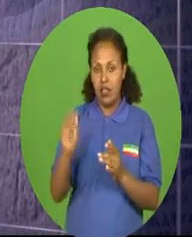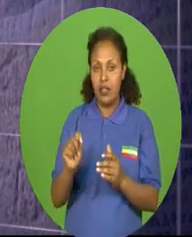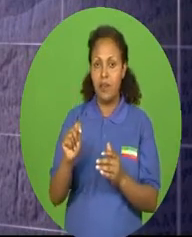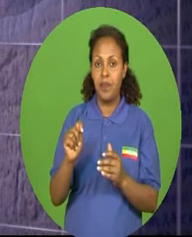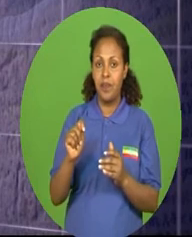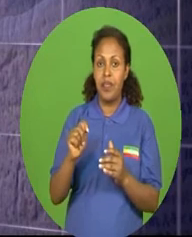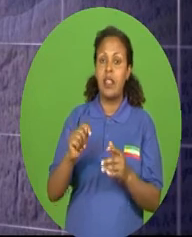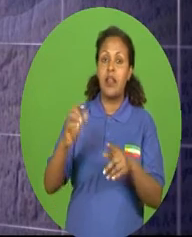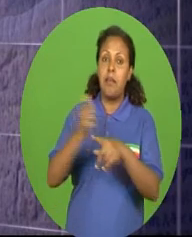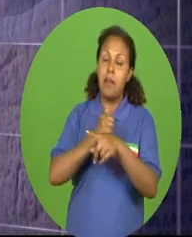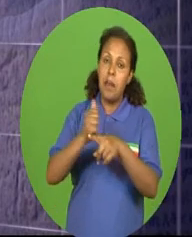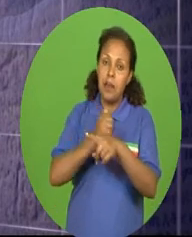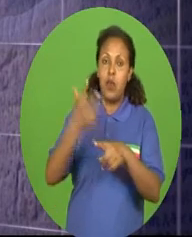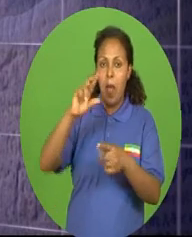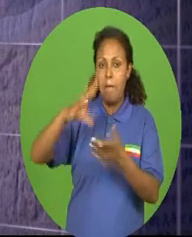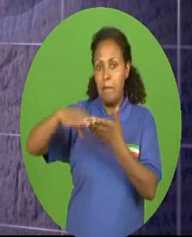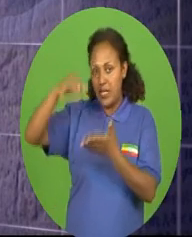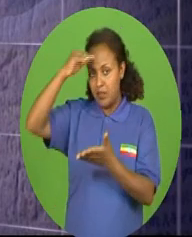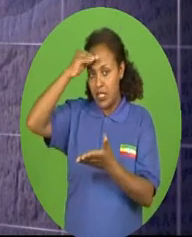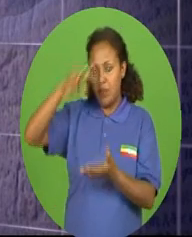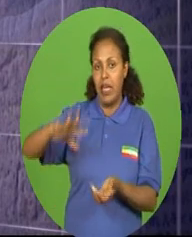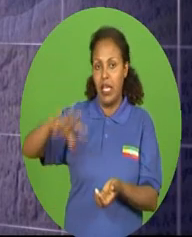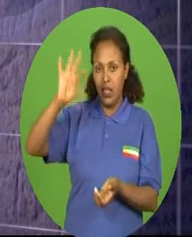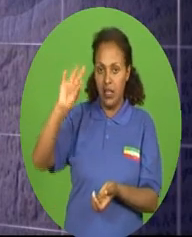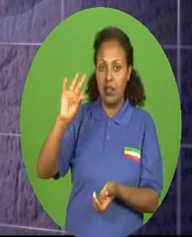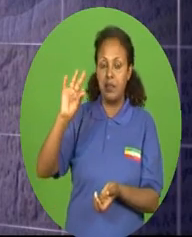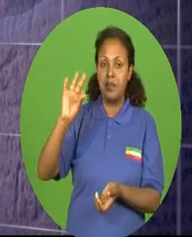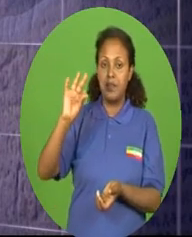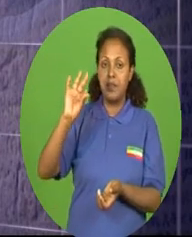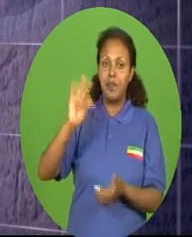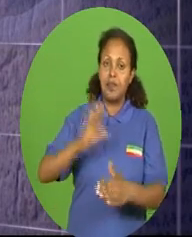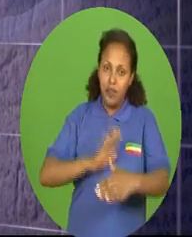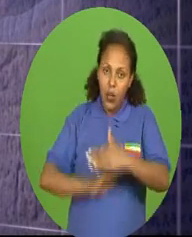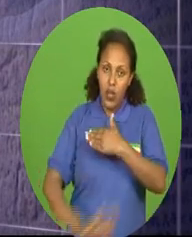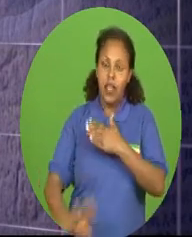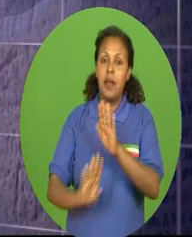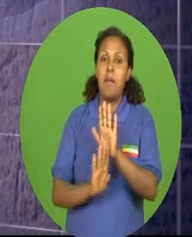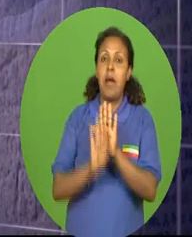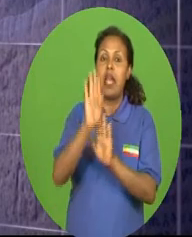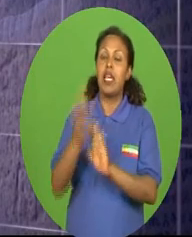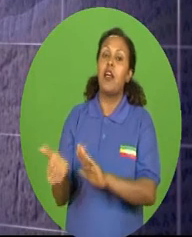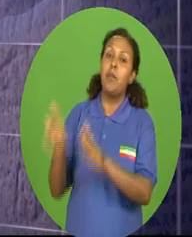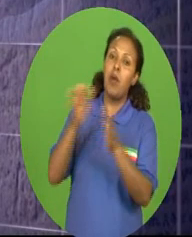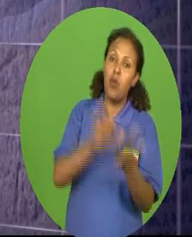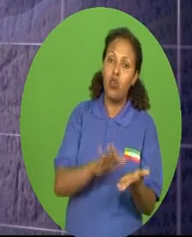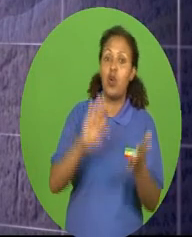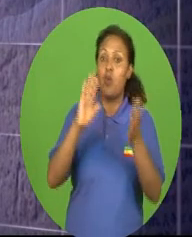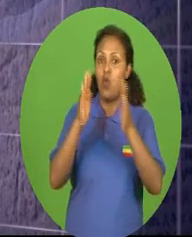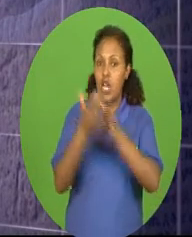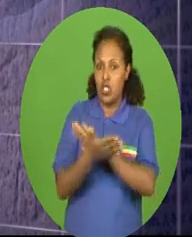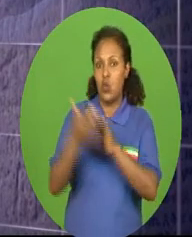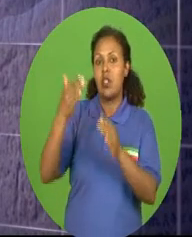ረቂቅነት፣ በመልመድ ወይም በትምህርት መገኘት፣ መወለድ፣ ማደግ፣